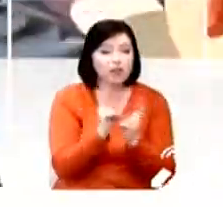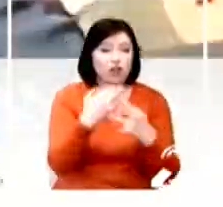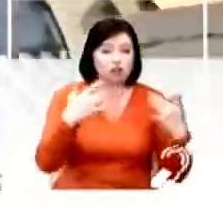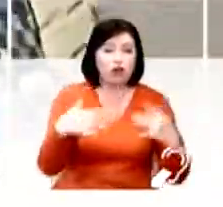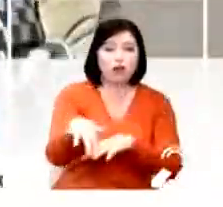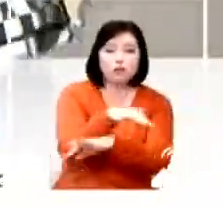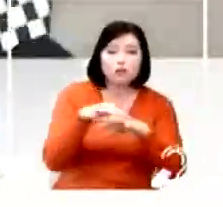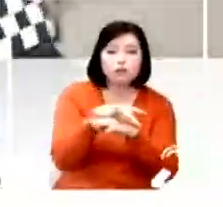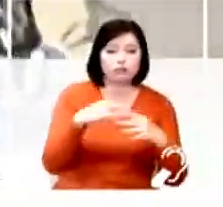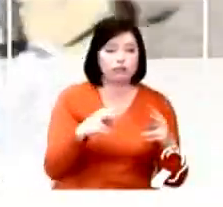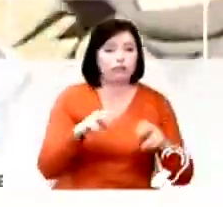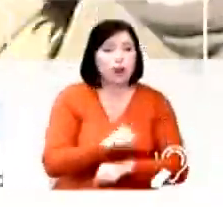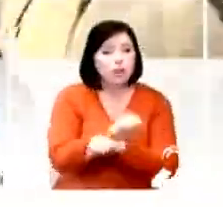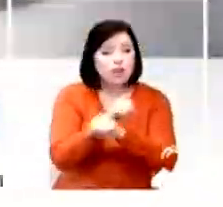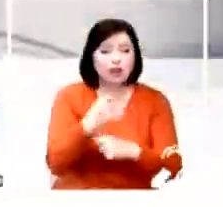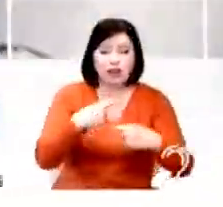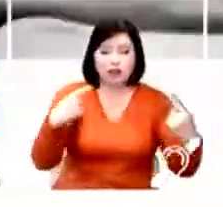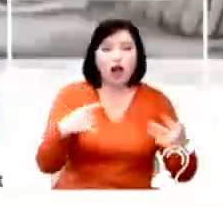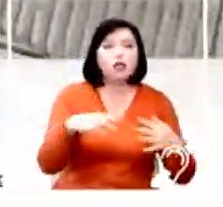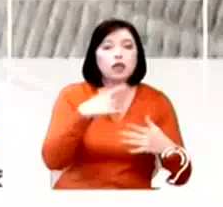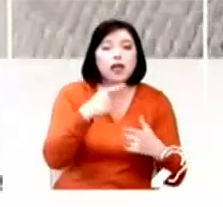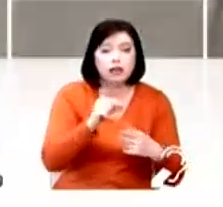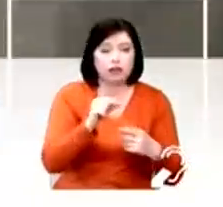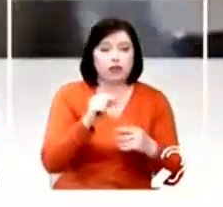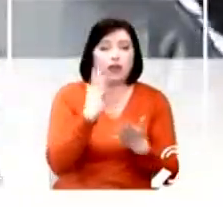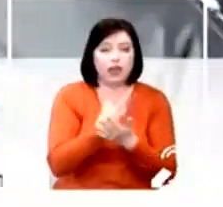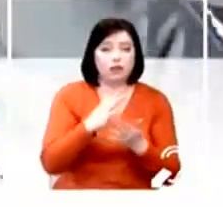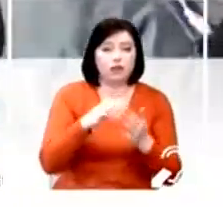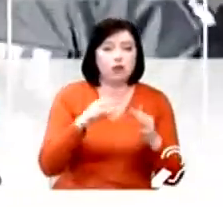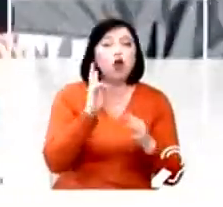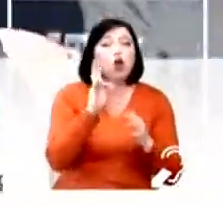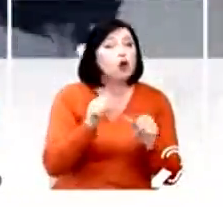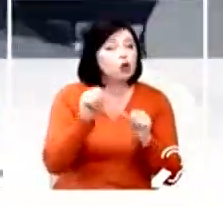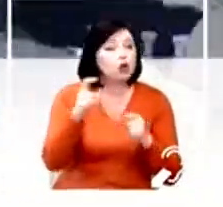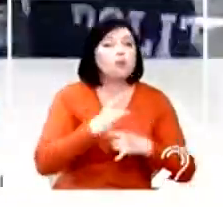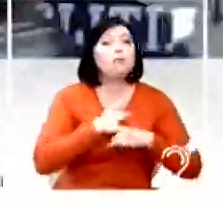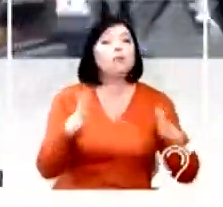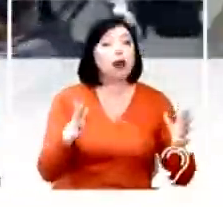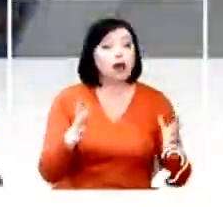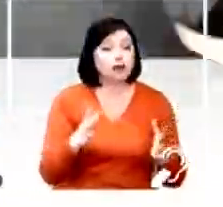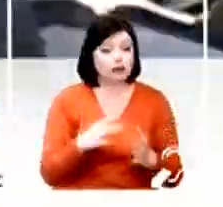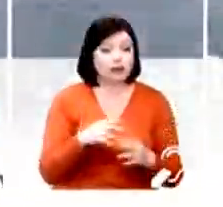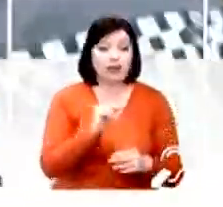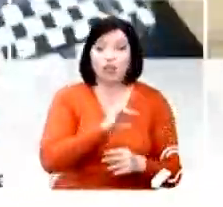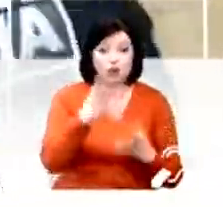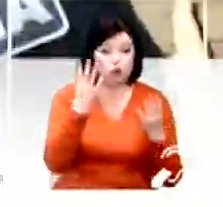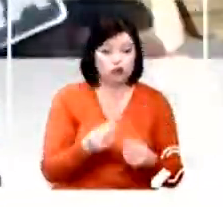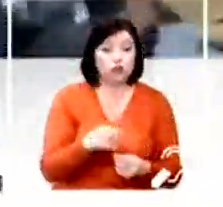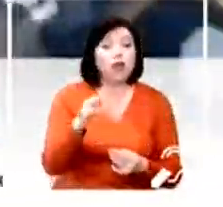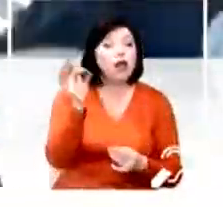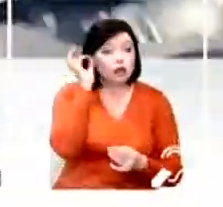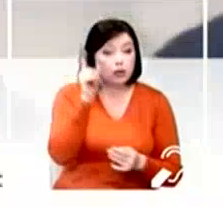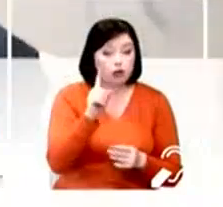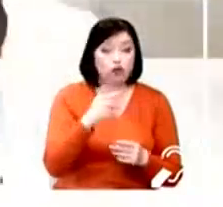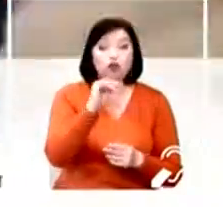manifestațiilor publice, mitingurilor sau altor evenimente publice, cu excepția zilelor de sărbătoare nelucrătoare. Precizăm că starea de urgență